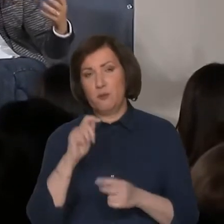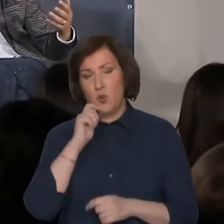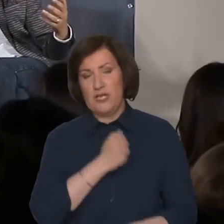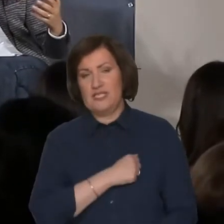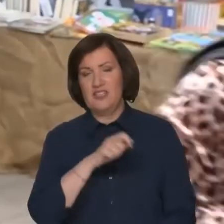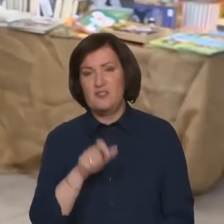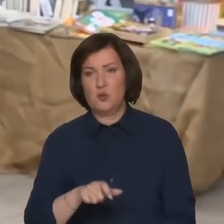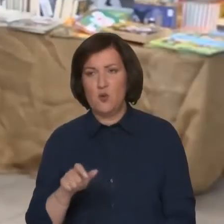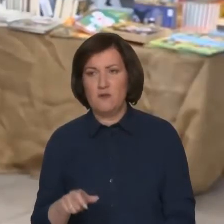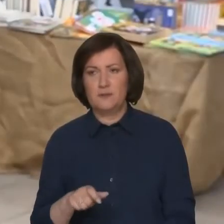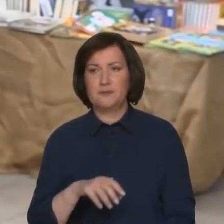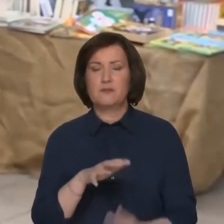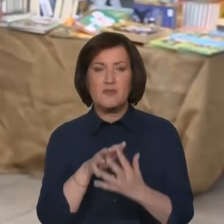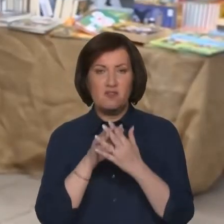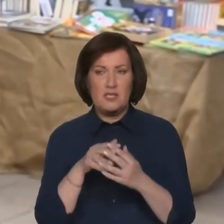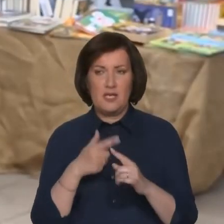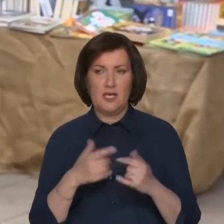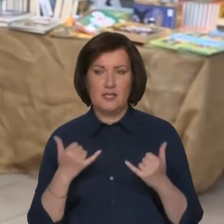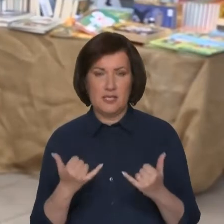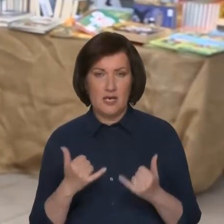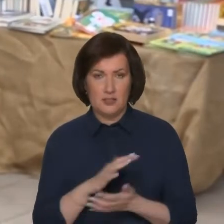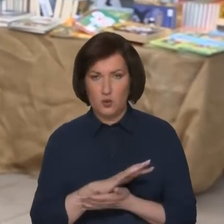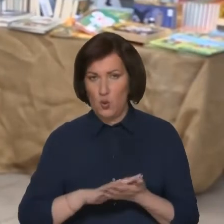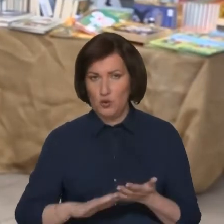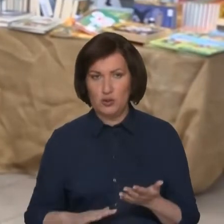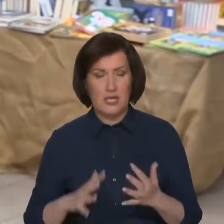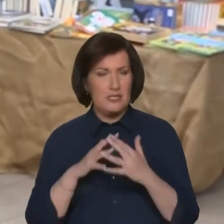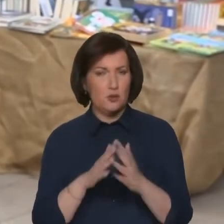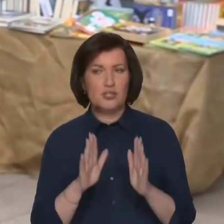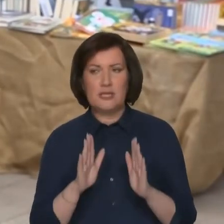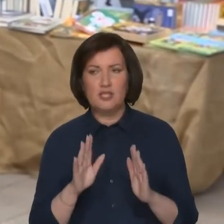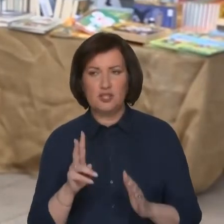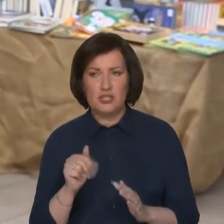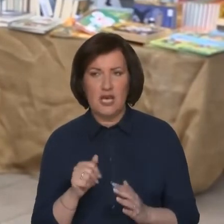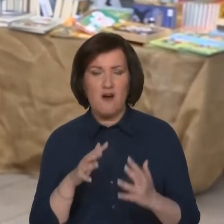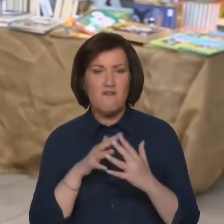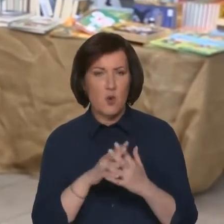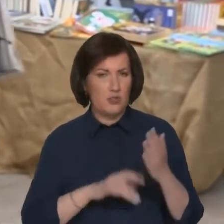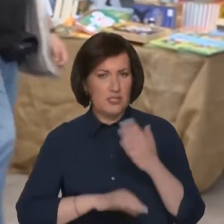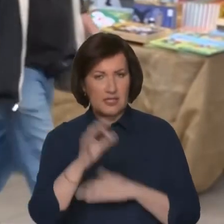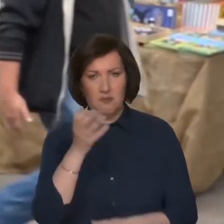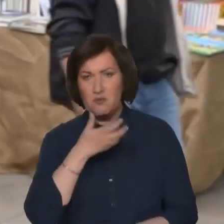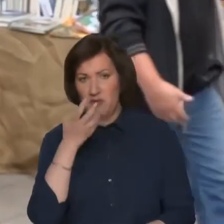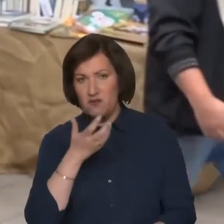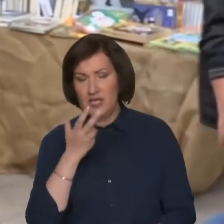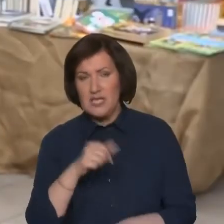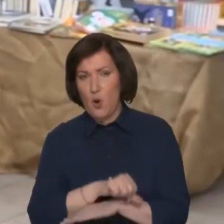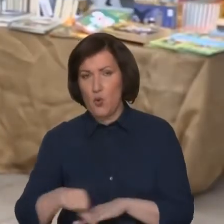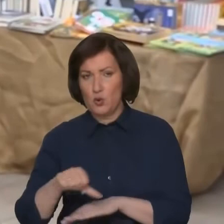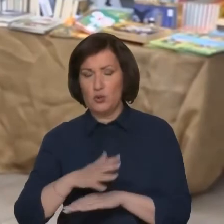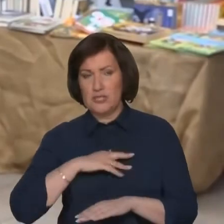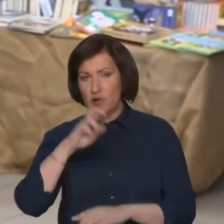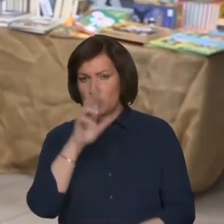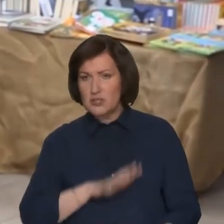українських військових. Війна, яка зараз точиться, вона точиться не лише на фронті на сході і півдні і на кордонах